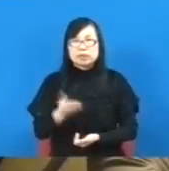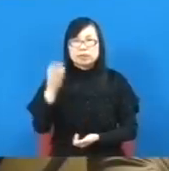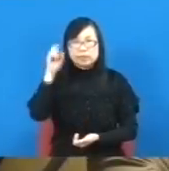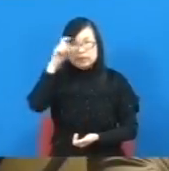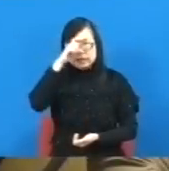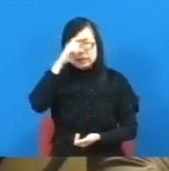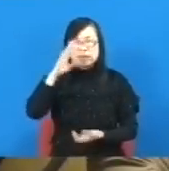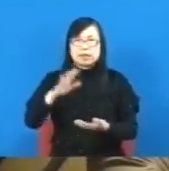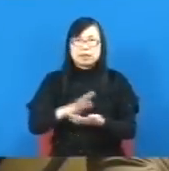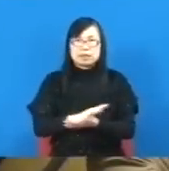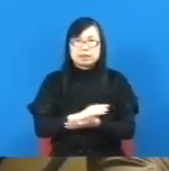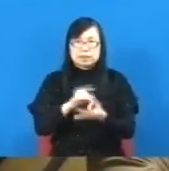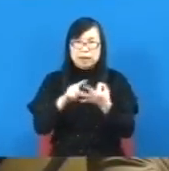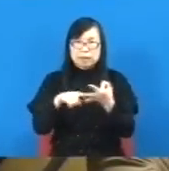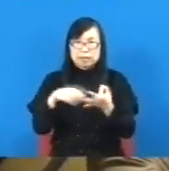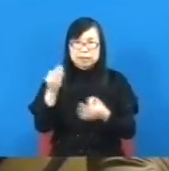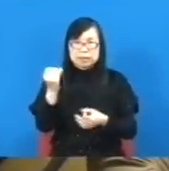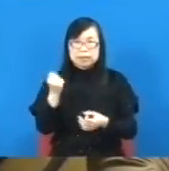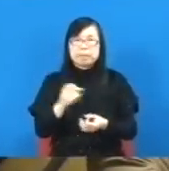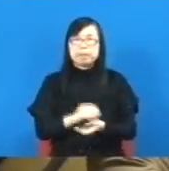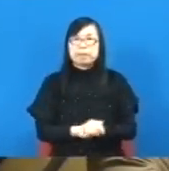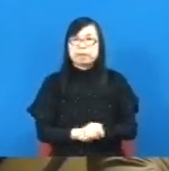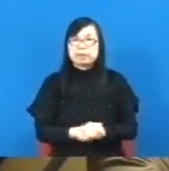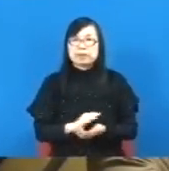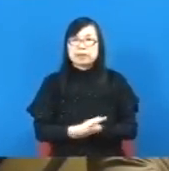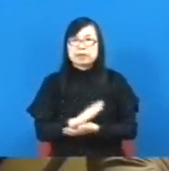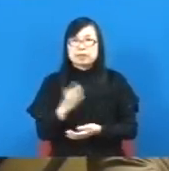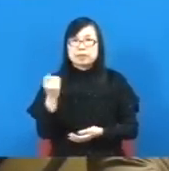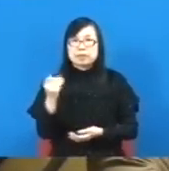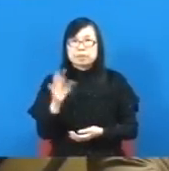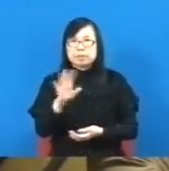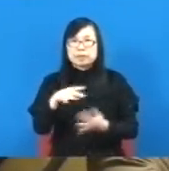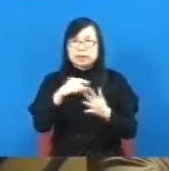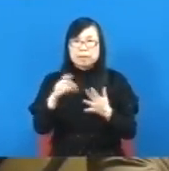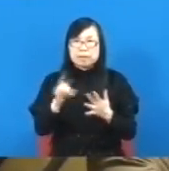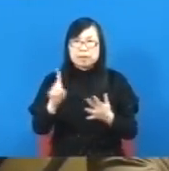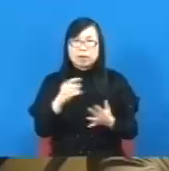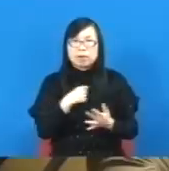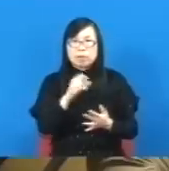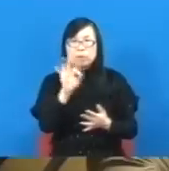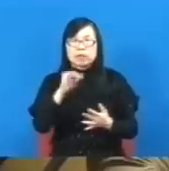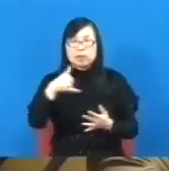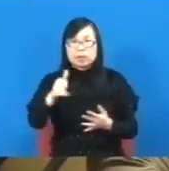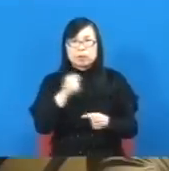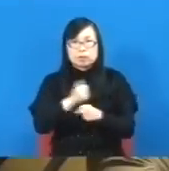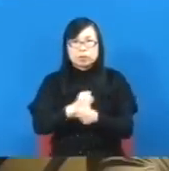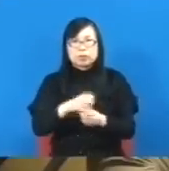年30萬去嘅嗰日，因為點解揀我咧？唔係因為我好，係因為年30萬冇人肯去做㗎啦嗰個節目，係